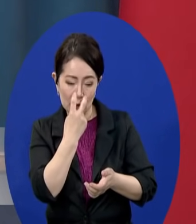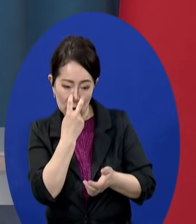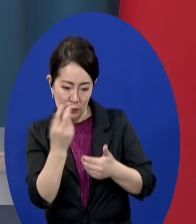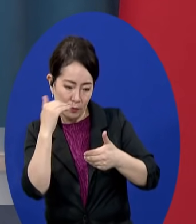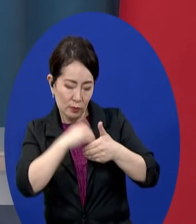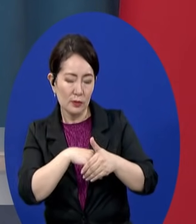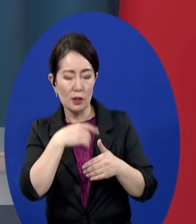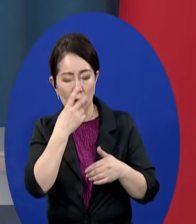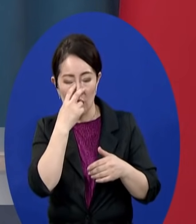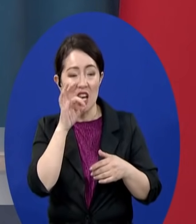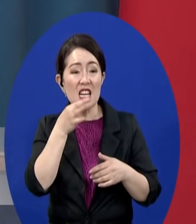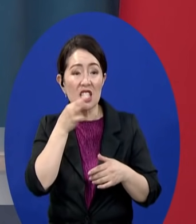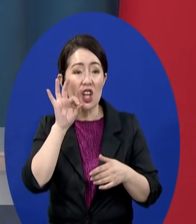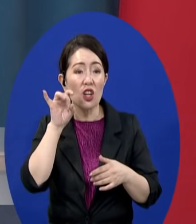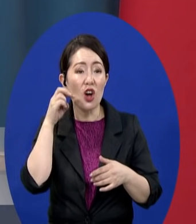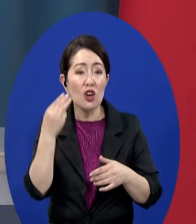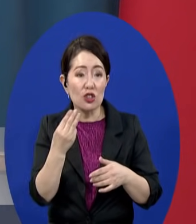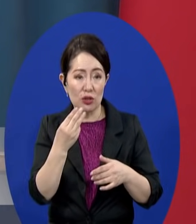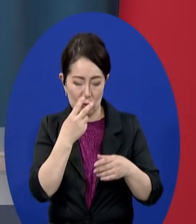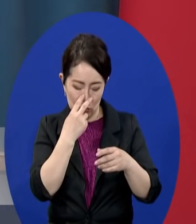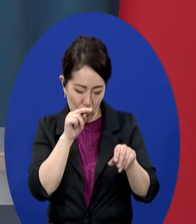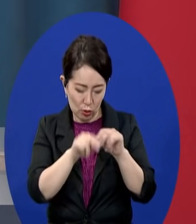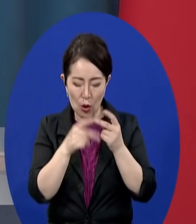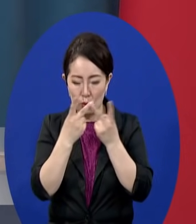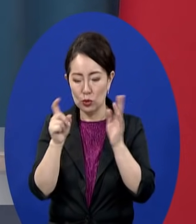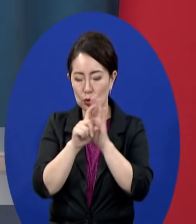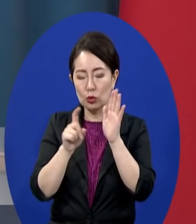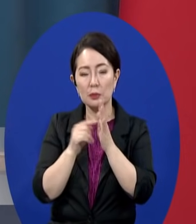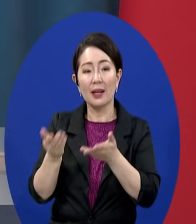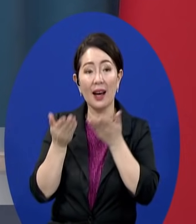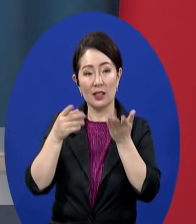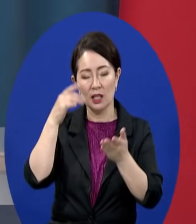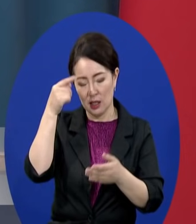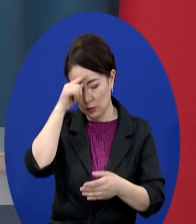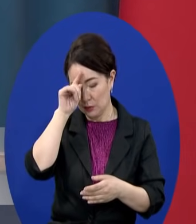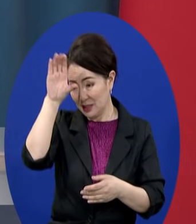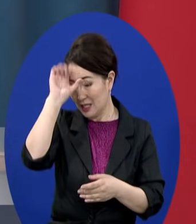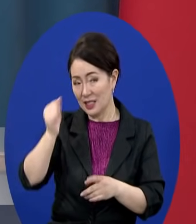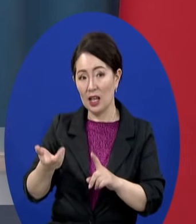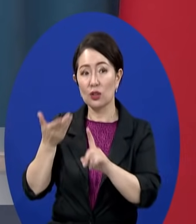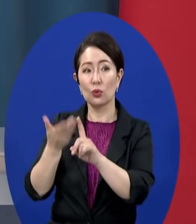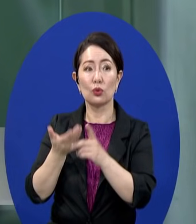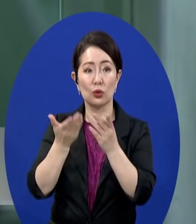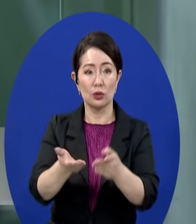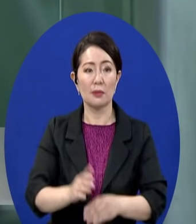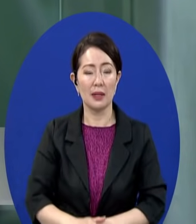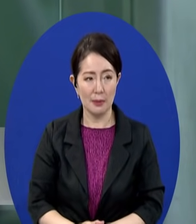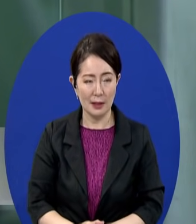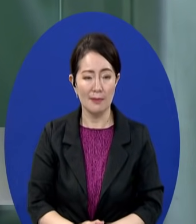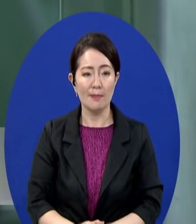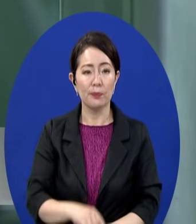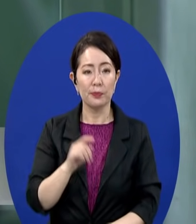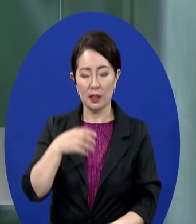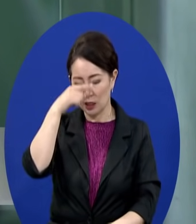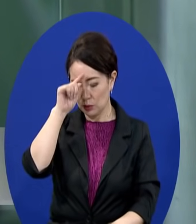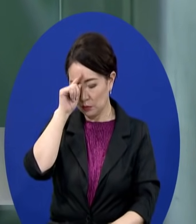оншлогоо үзлэхт юм хамрагддаг болох үндэсний хөтөлбөр боловсруулахыг эрүүл мэндийн сайдад одоо үүрэг чиглэл болгосон байгаа. Эрүүл